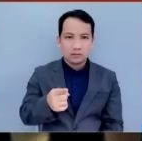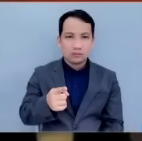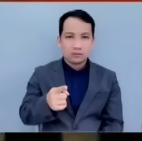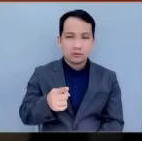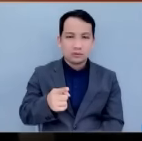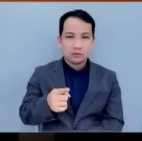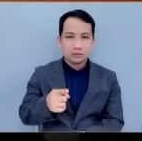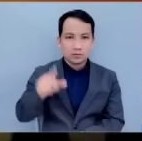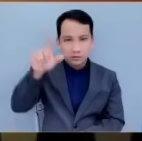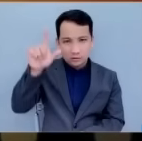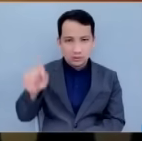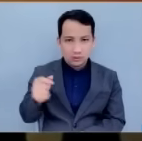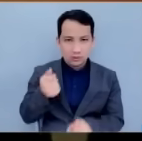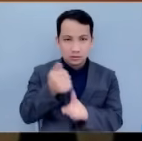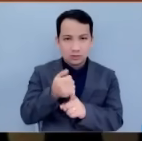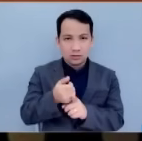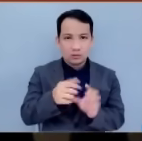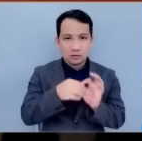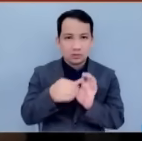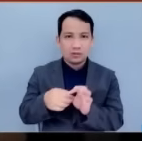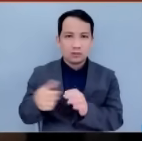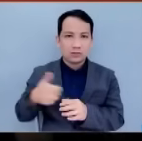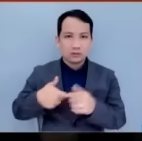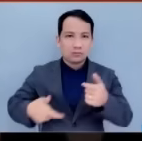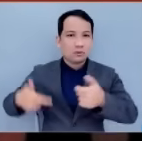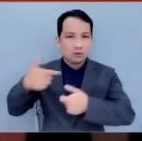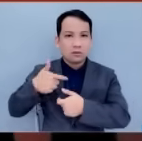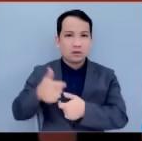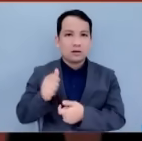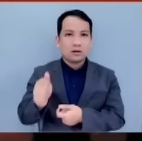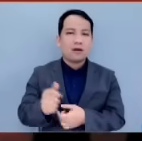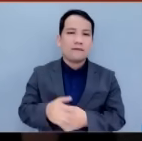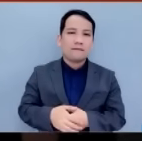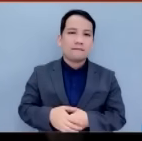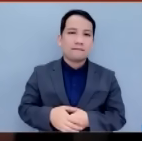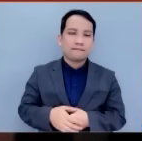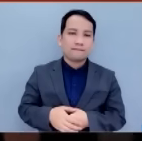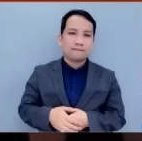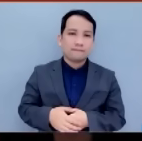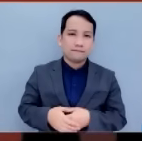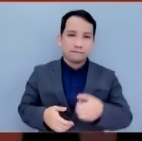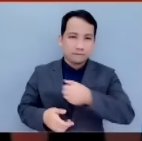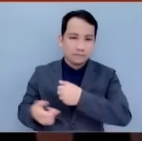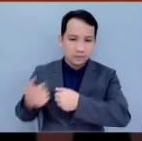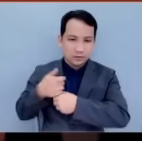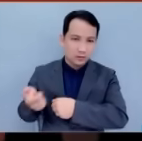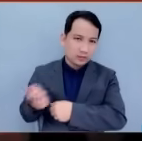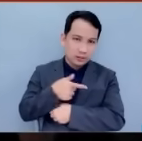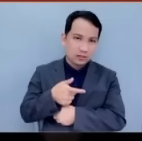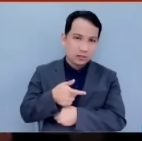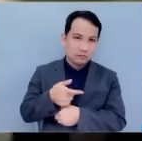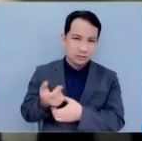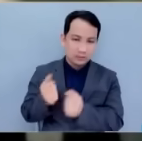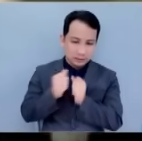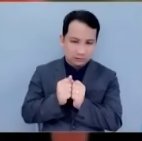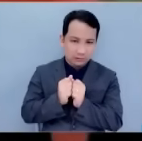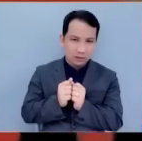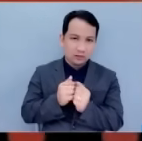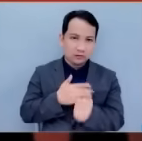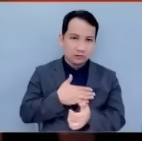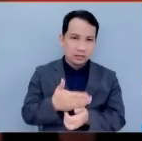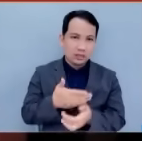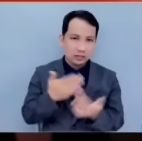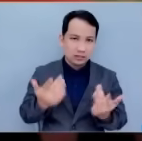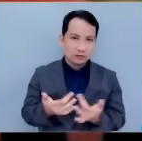bangko pagkatapos gawin mo akong hostage. Kapag kinidnap ako, sasama ako sa'yo ng buong puso. Kasunod ng